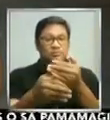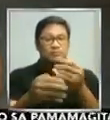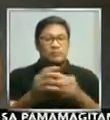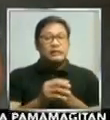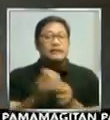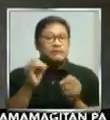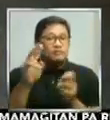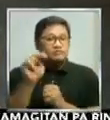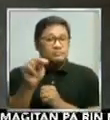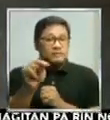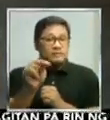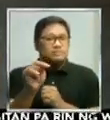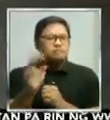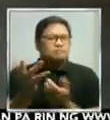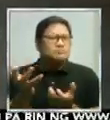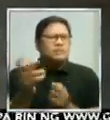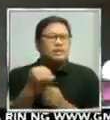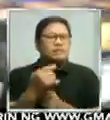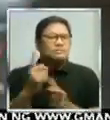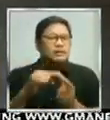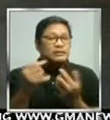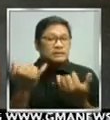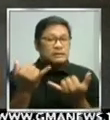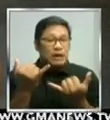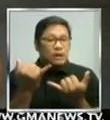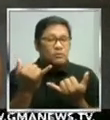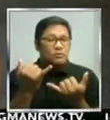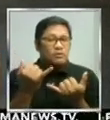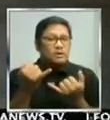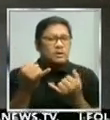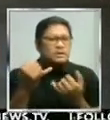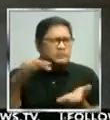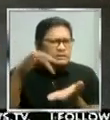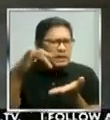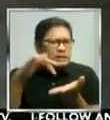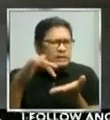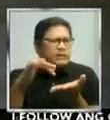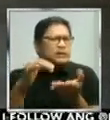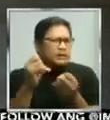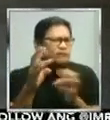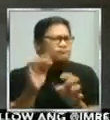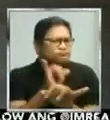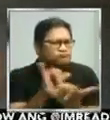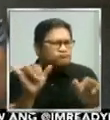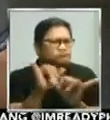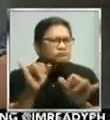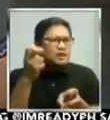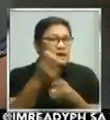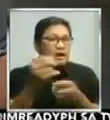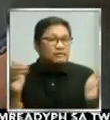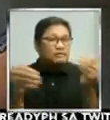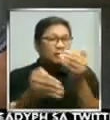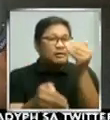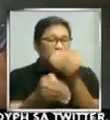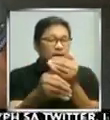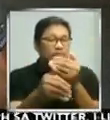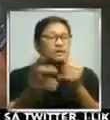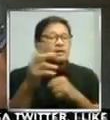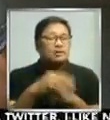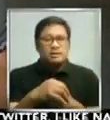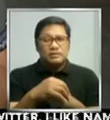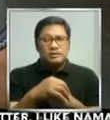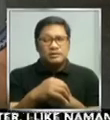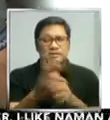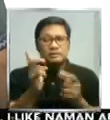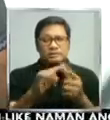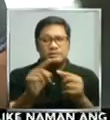kung kinakailangan. At sa ngayon, pinag-aaralan nga daw kung kailangan din ipatupad ang kaparehong lockdown dito naman sa mga distrito ng San Andres,